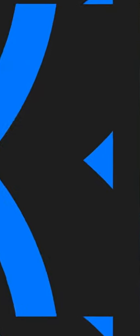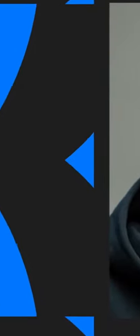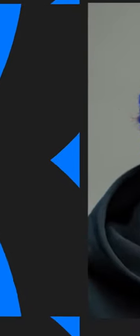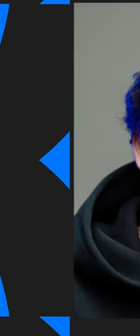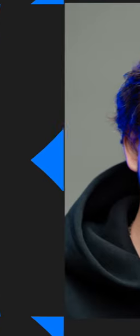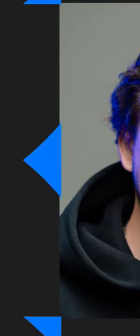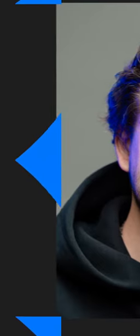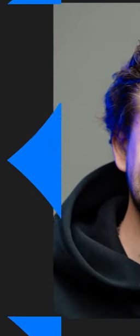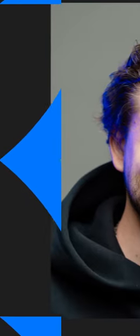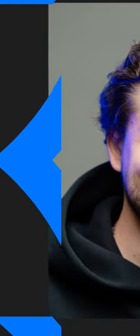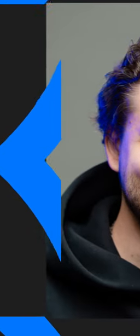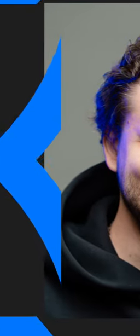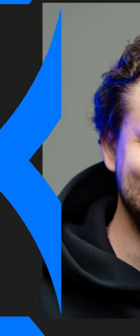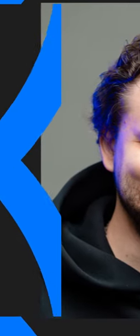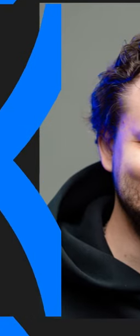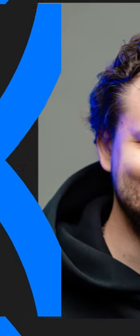ответственность.